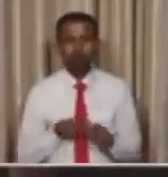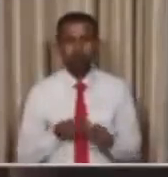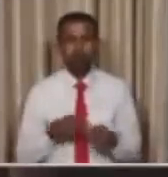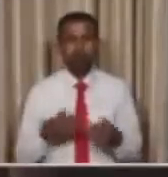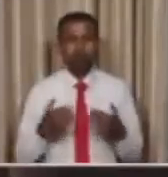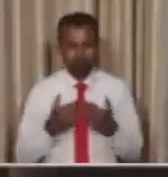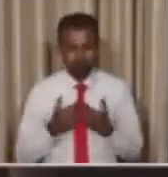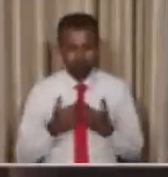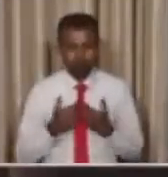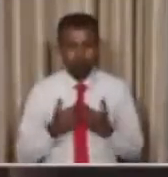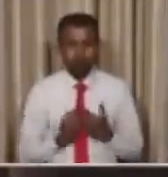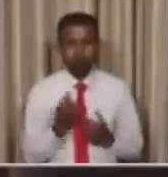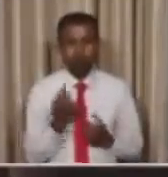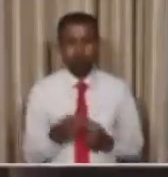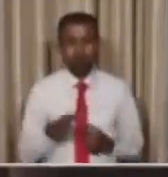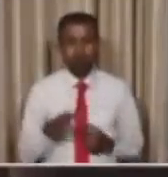අපි